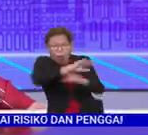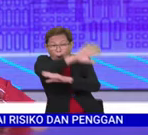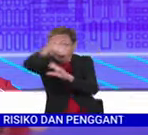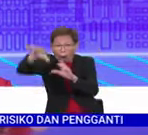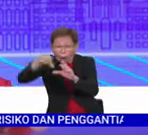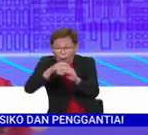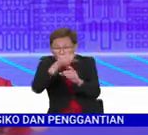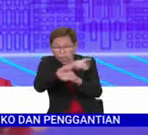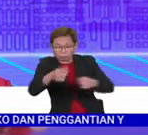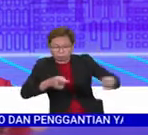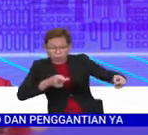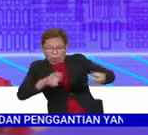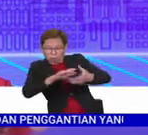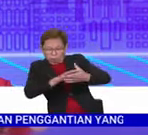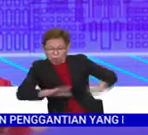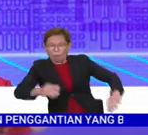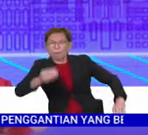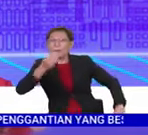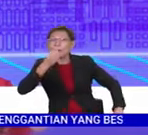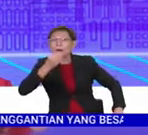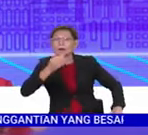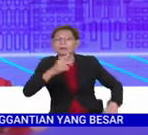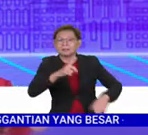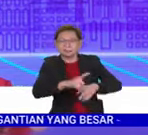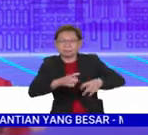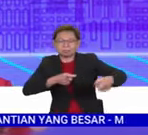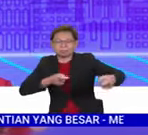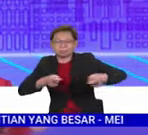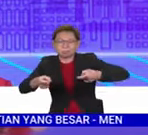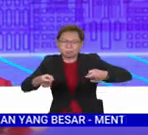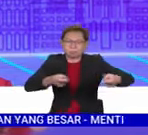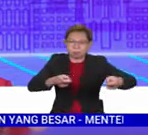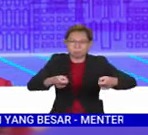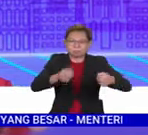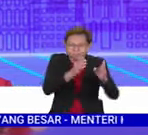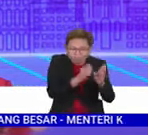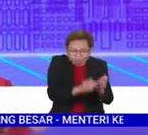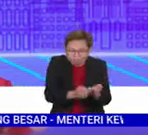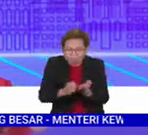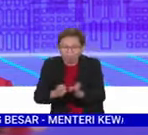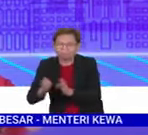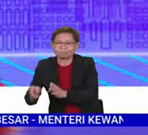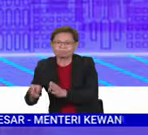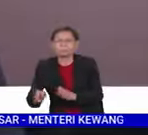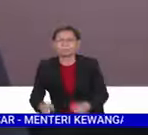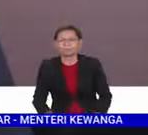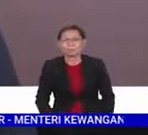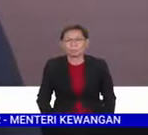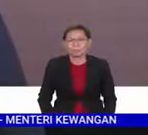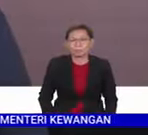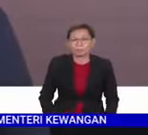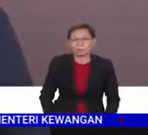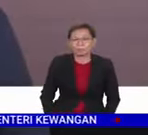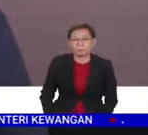komprehensif dan kawalan keselamatan makanan diuruskan secara teratur.